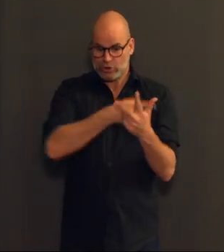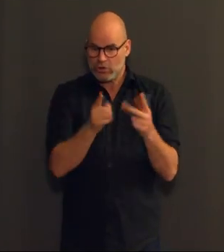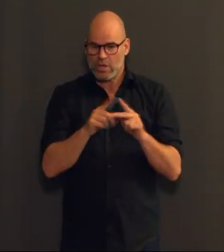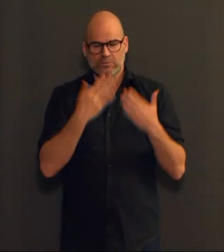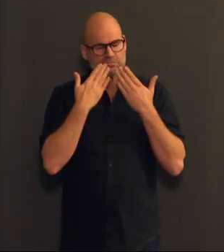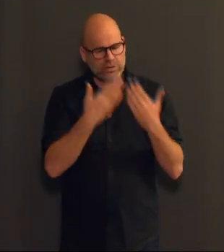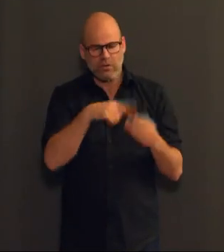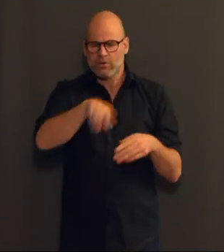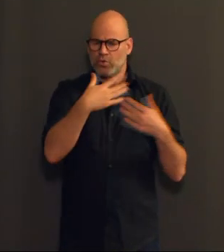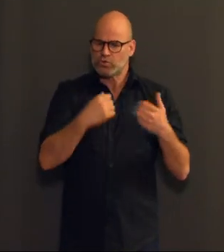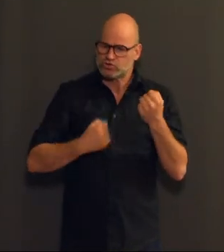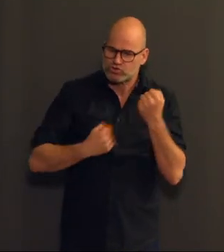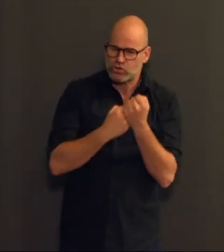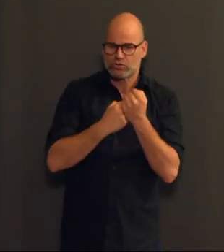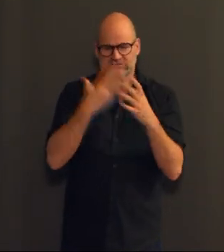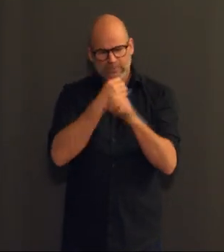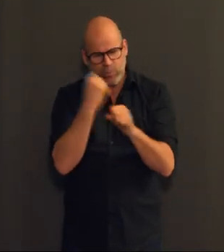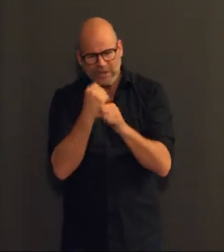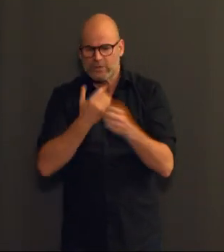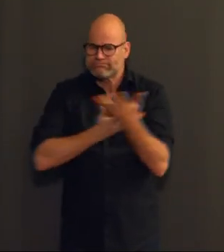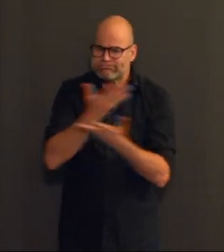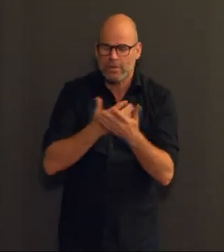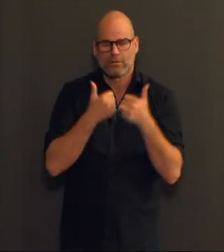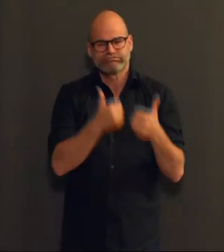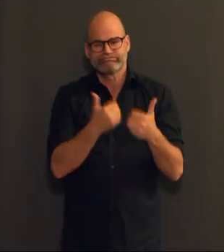De afgelopen week werden er gemiddeld